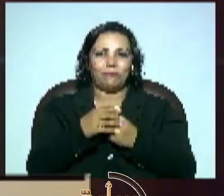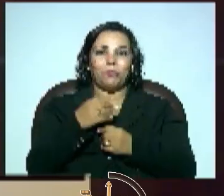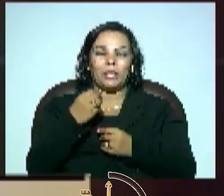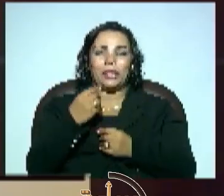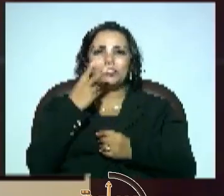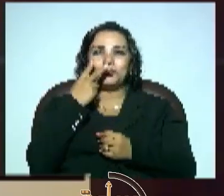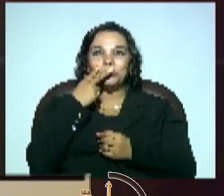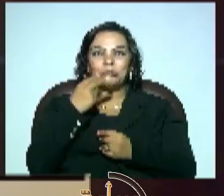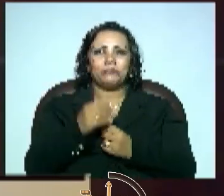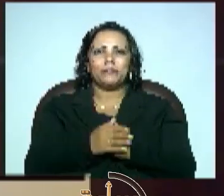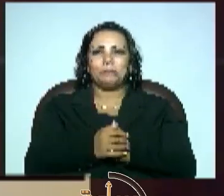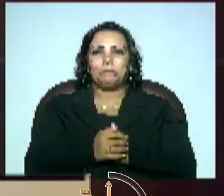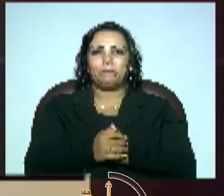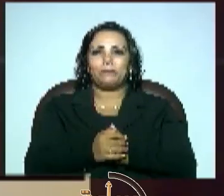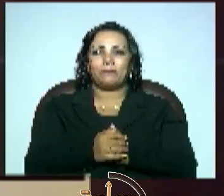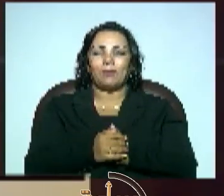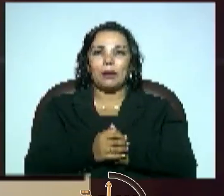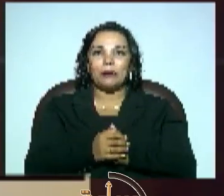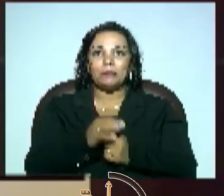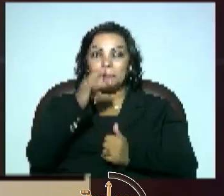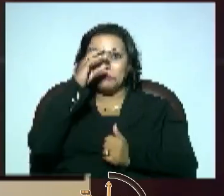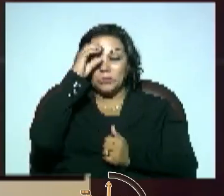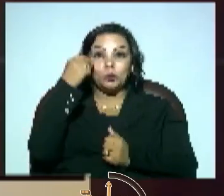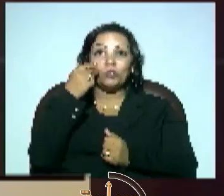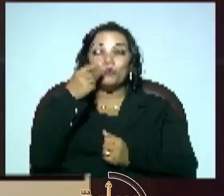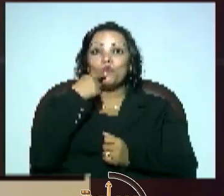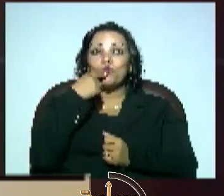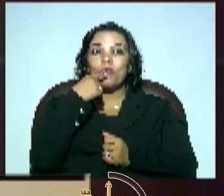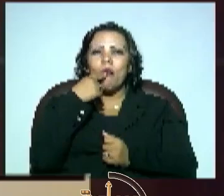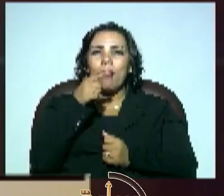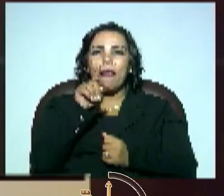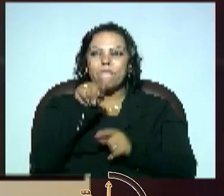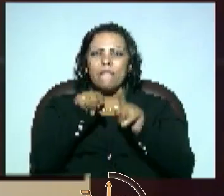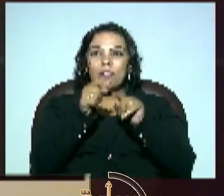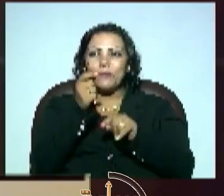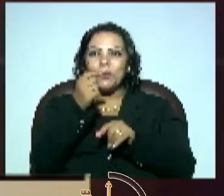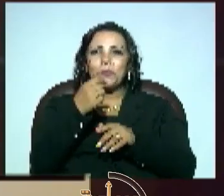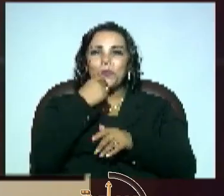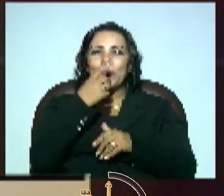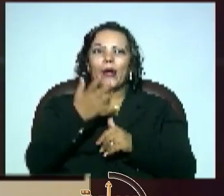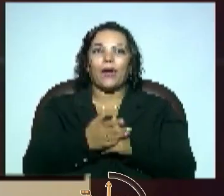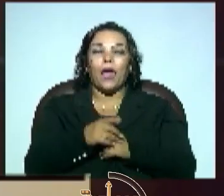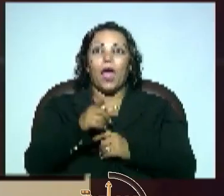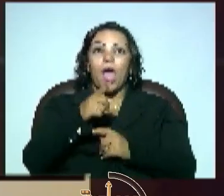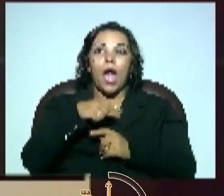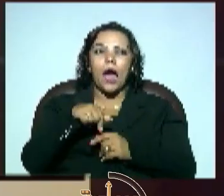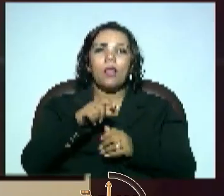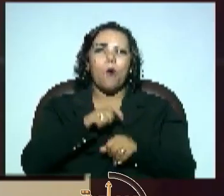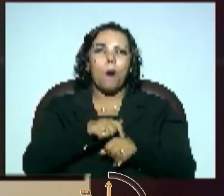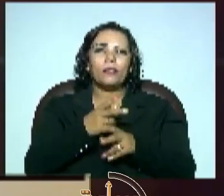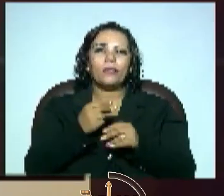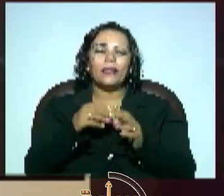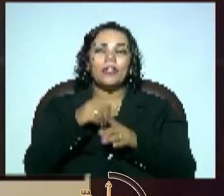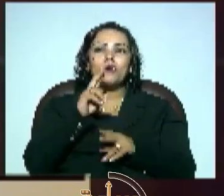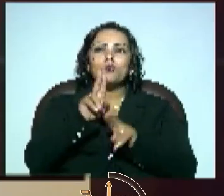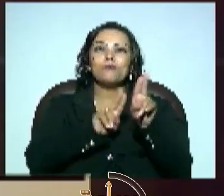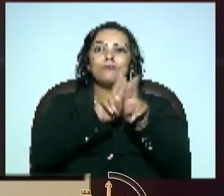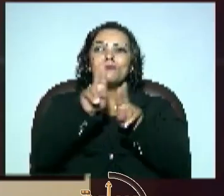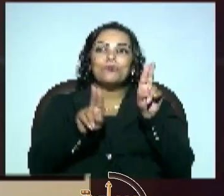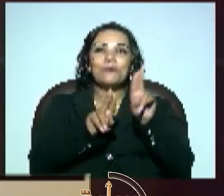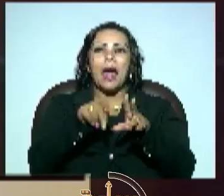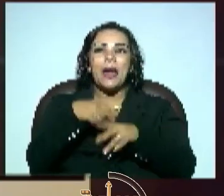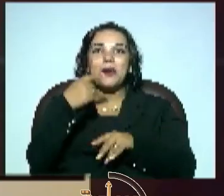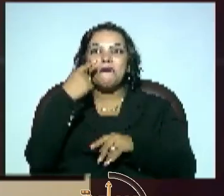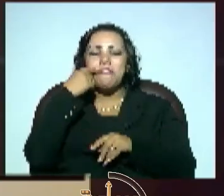يعني يعني اللي سلوى بتقوله شوية، احنا احيان كتير يجي لنا اسئلة بتميل